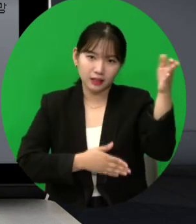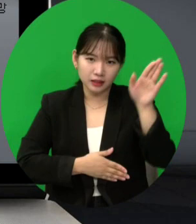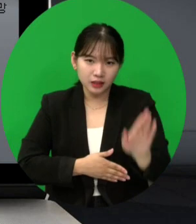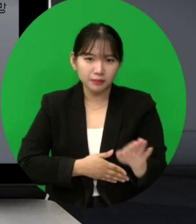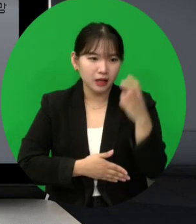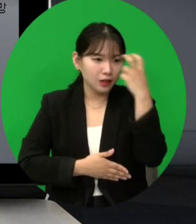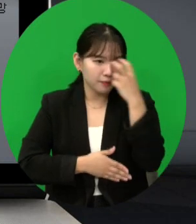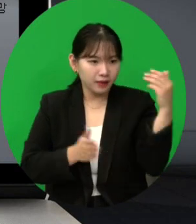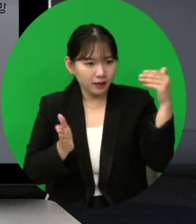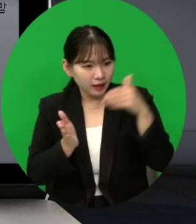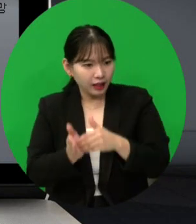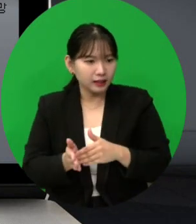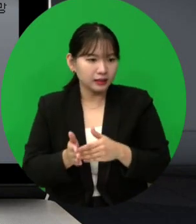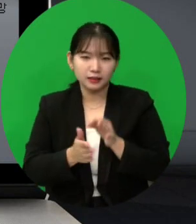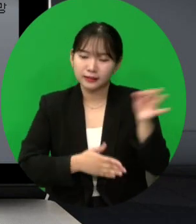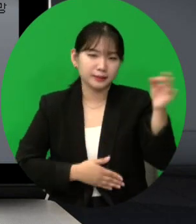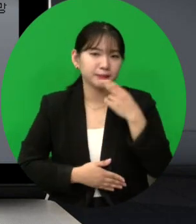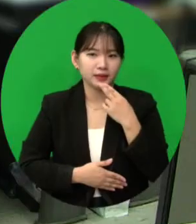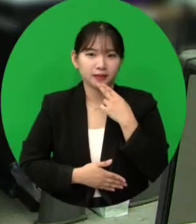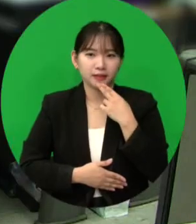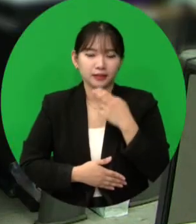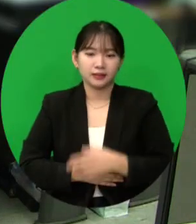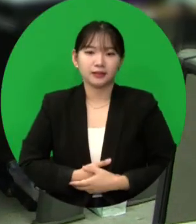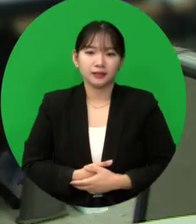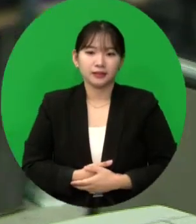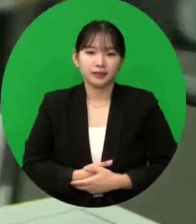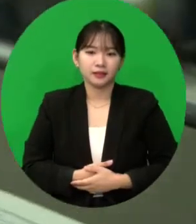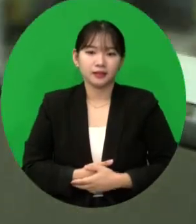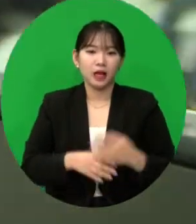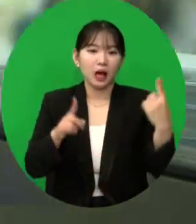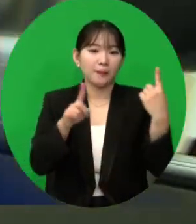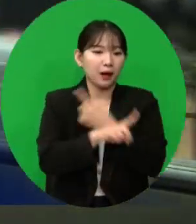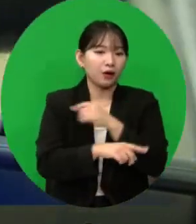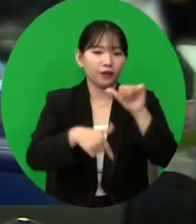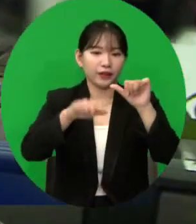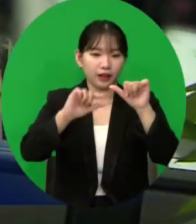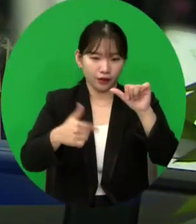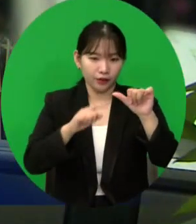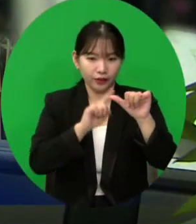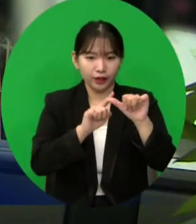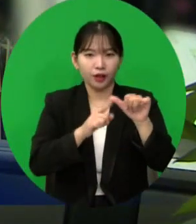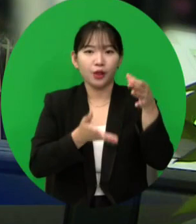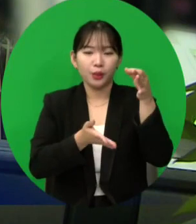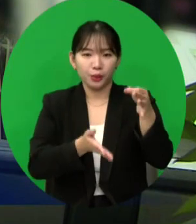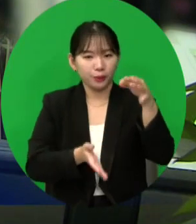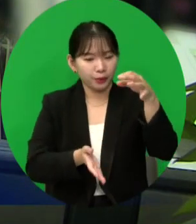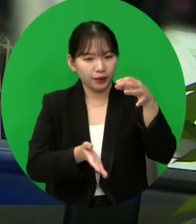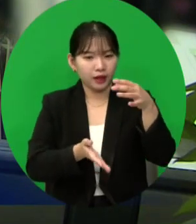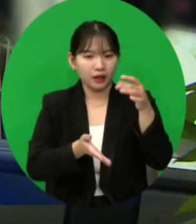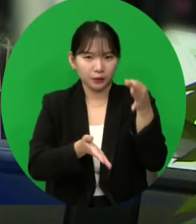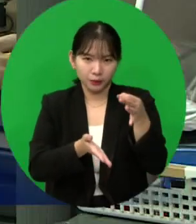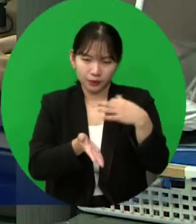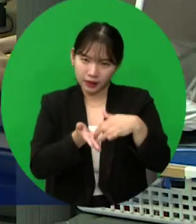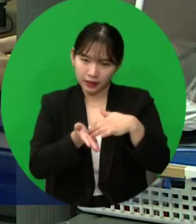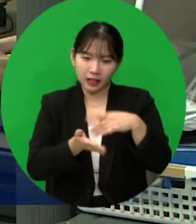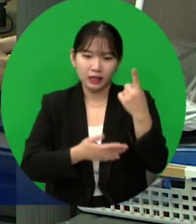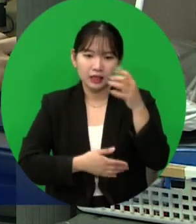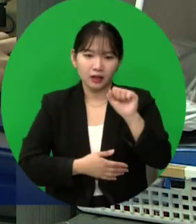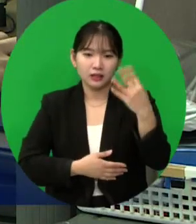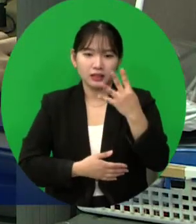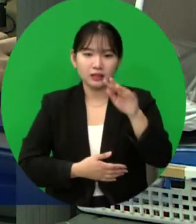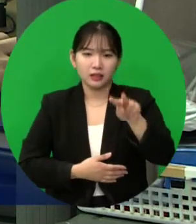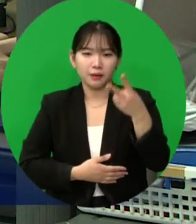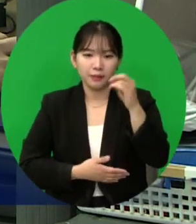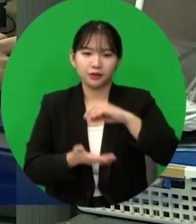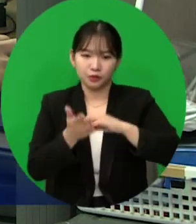이루어질 때까지 이를 지키지 않았습니다. 시정 다섯 건인데 여기는 이제 재정상 1억 한 4,200만 원